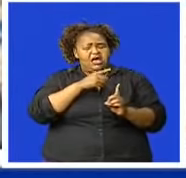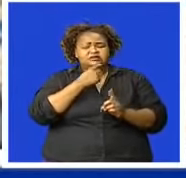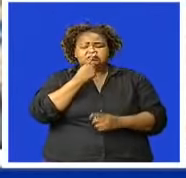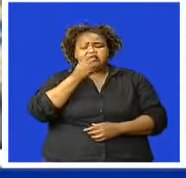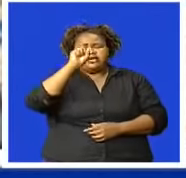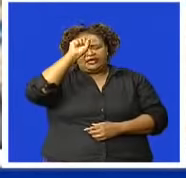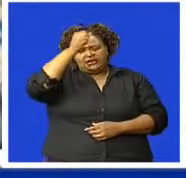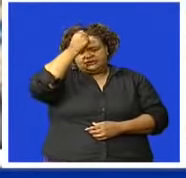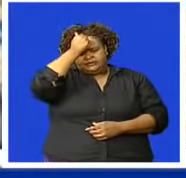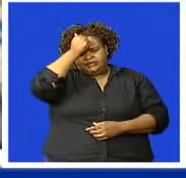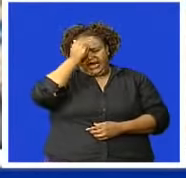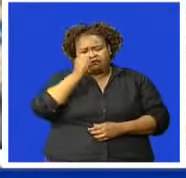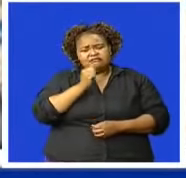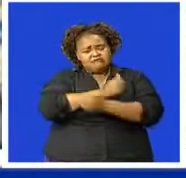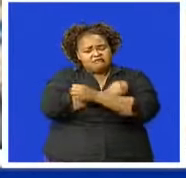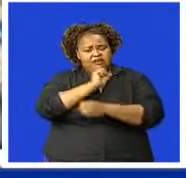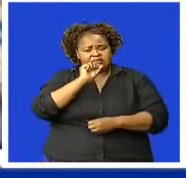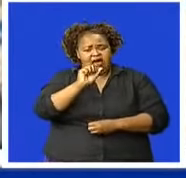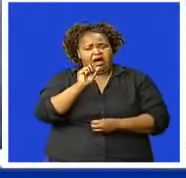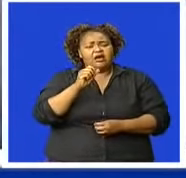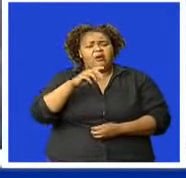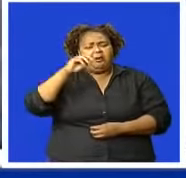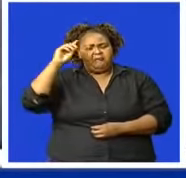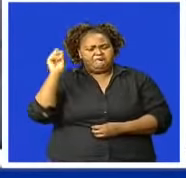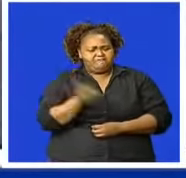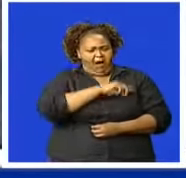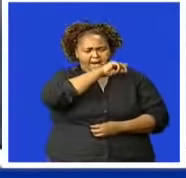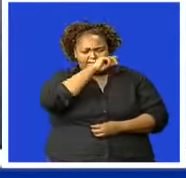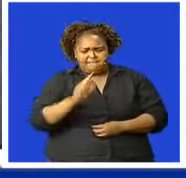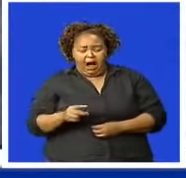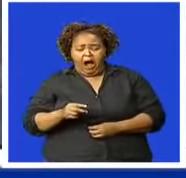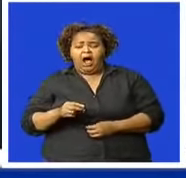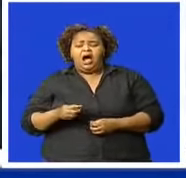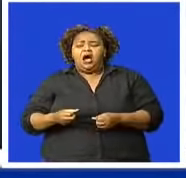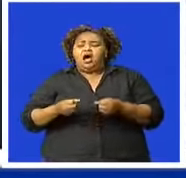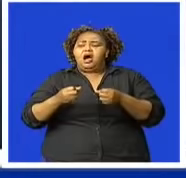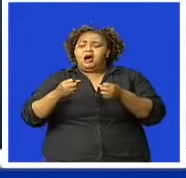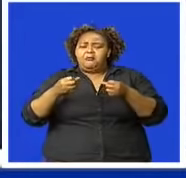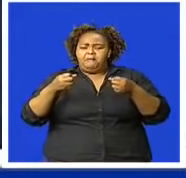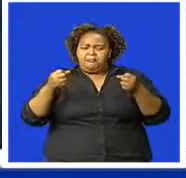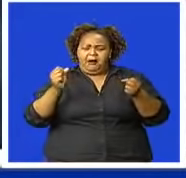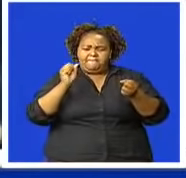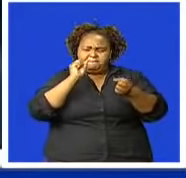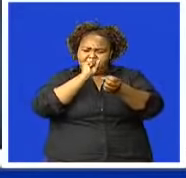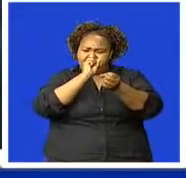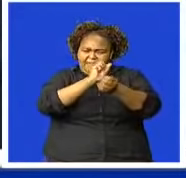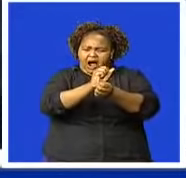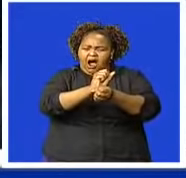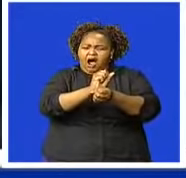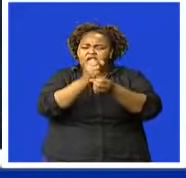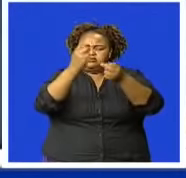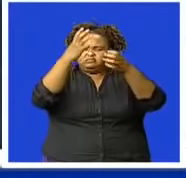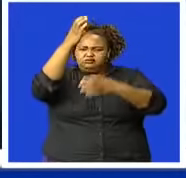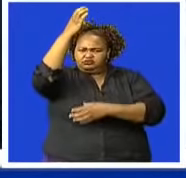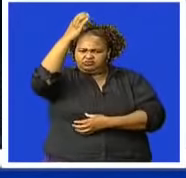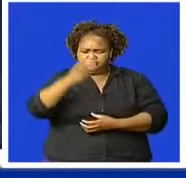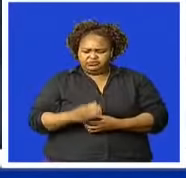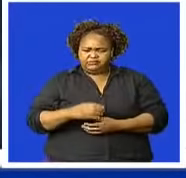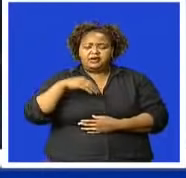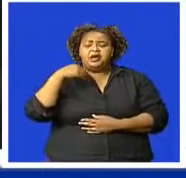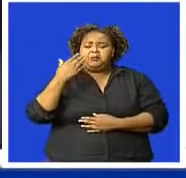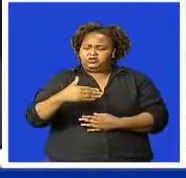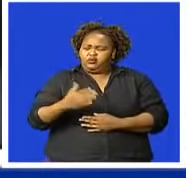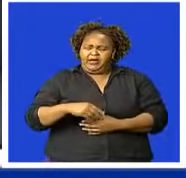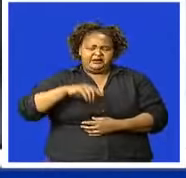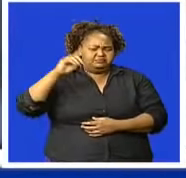ekhaya lakhe kwahanjwa nayo yakhongwa epolini lagesi yachubeka nokushaywa. Uthi wabona